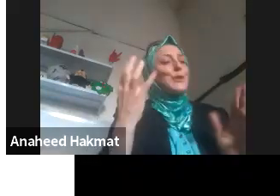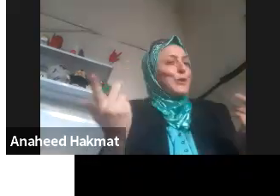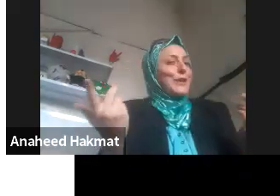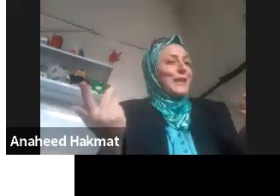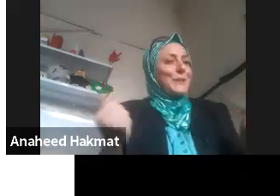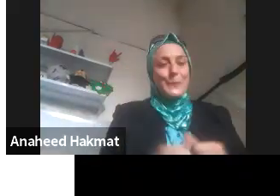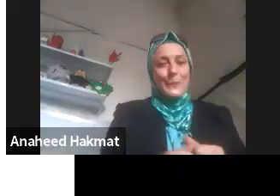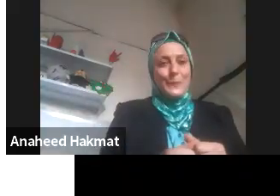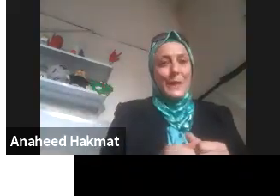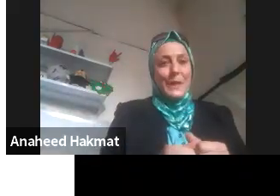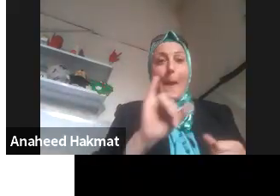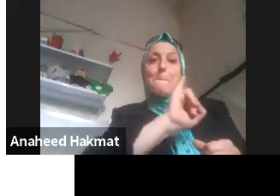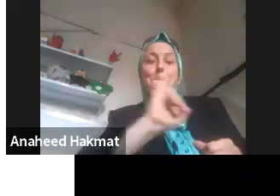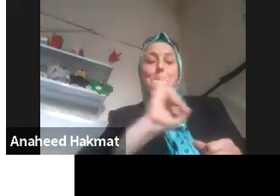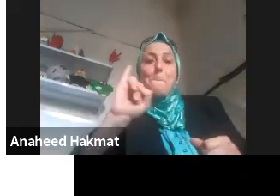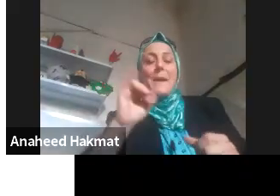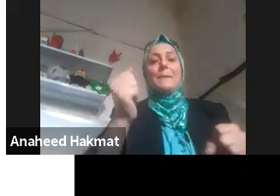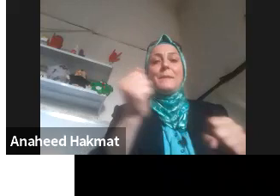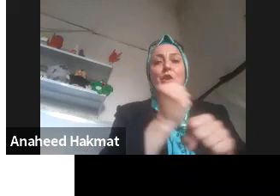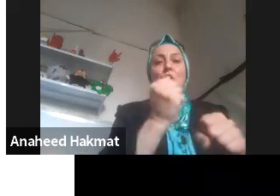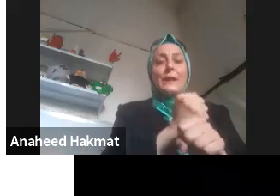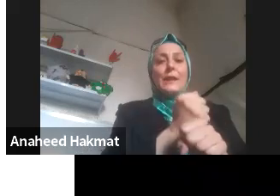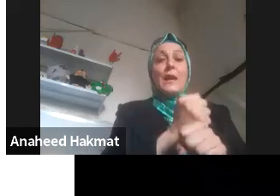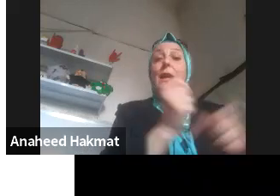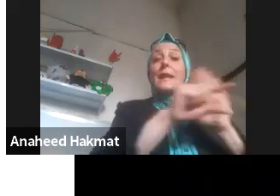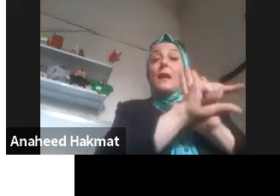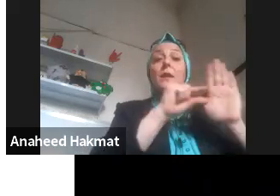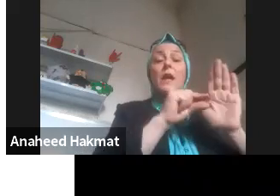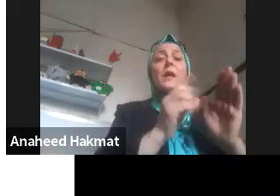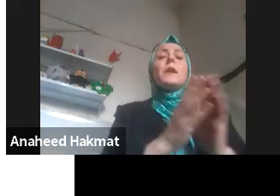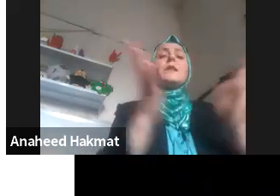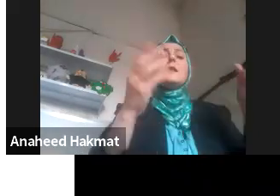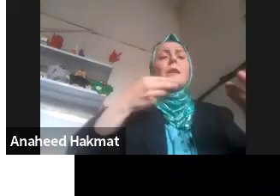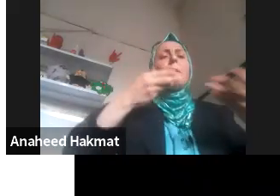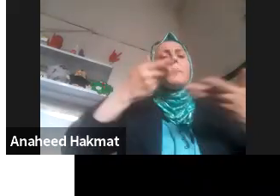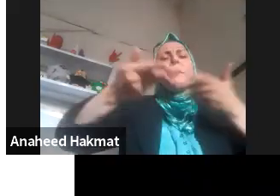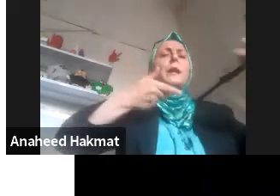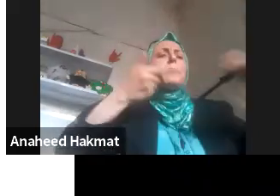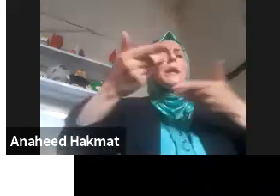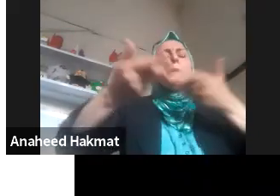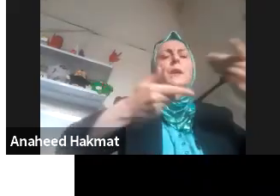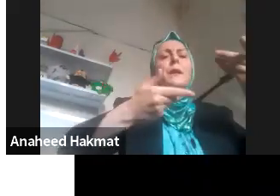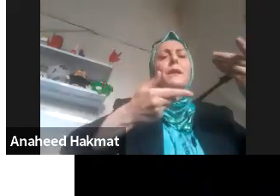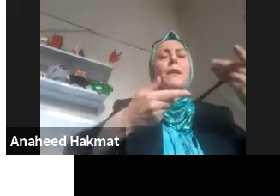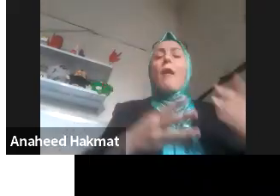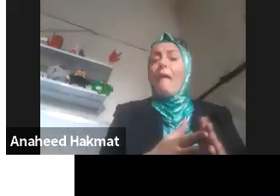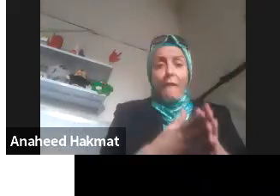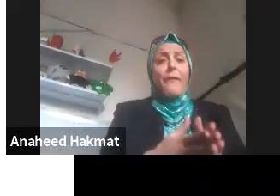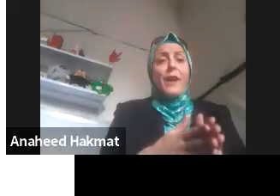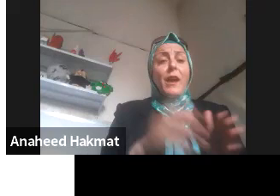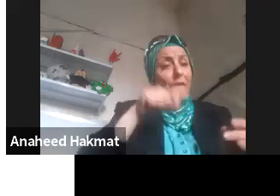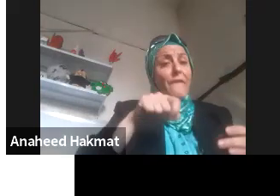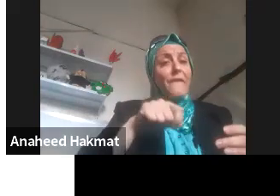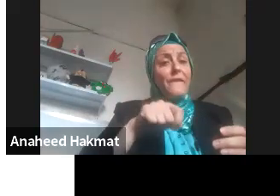المبادئ اللي بدنا نشتغل، يعني من القضايا اللي كتير بنحكي فيها إنه بيقدر يكون عندنا أعظم خطة للرجعة أو